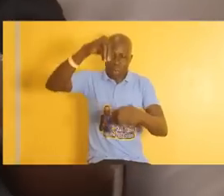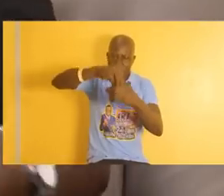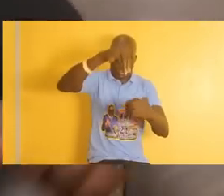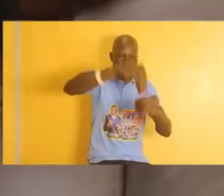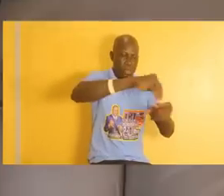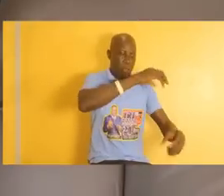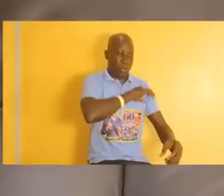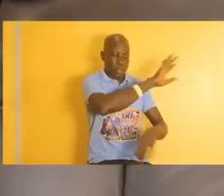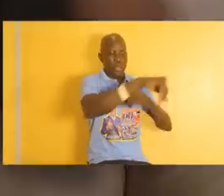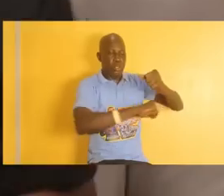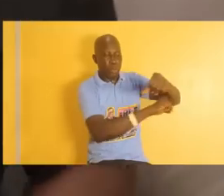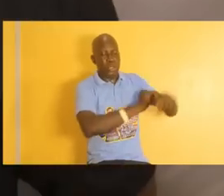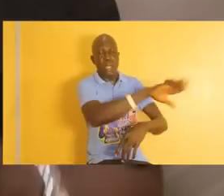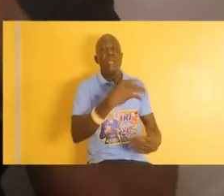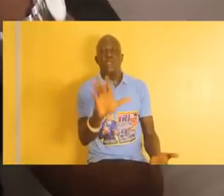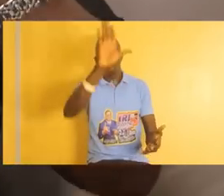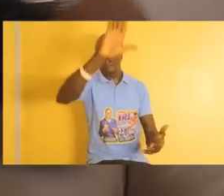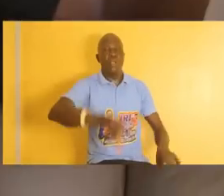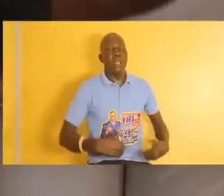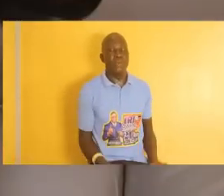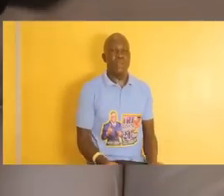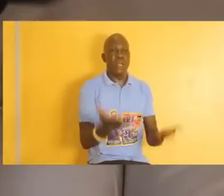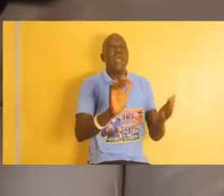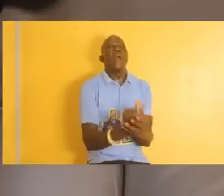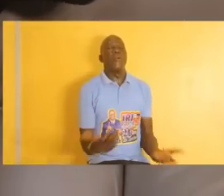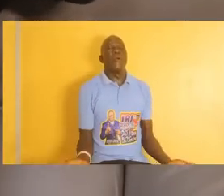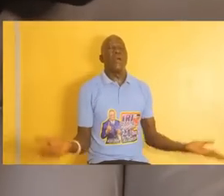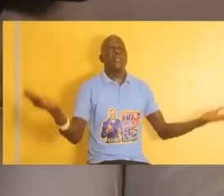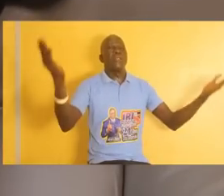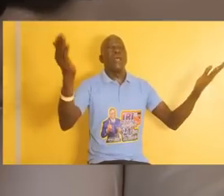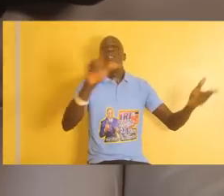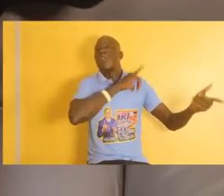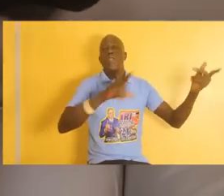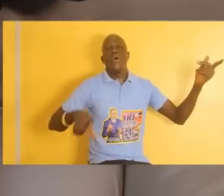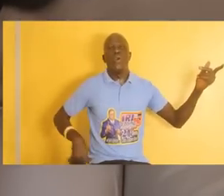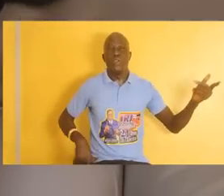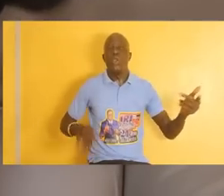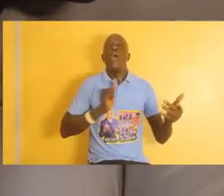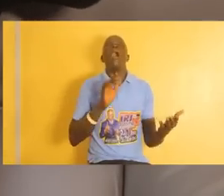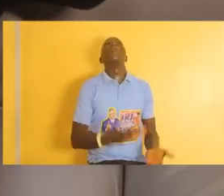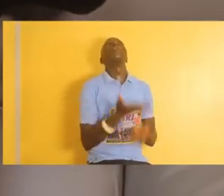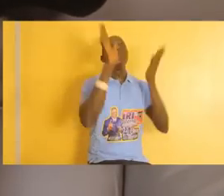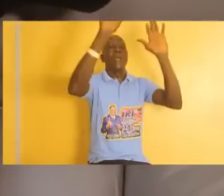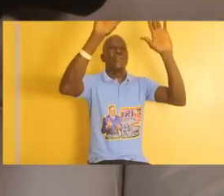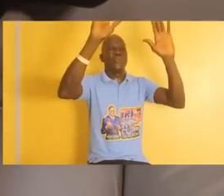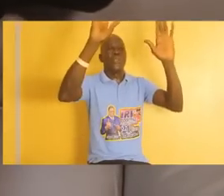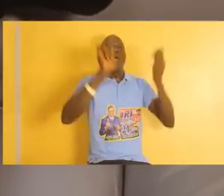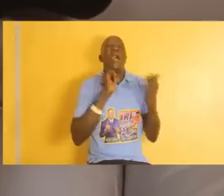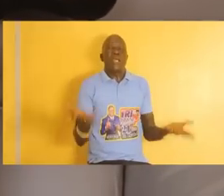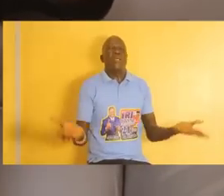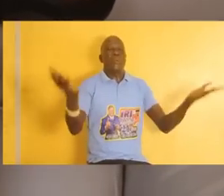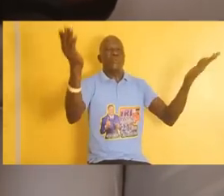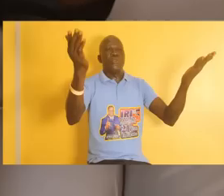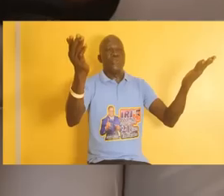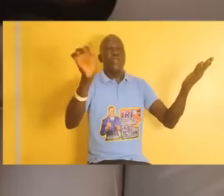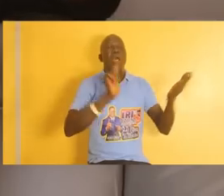God. Oh my God. Oh my God. Oh my God. Oh my God. Oh my God. Oh my God. Oh my God. Oh my God. Oh my God. Oh my God. Oh my God. Oh my God. Oh my God. Oh my God. Oh my God. Oh my God. Oh my God. Oh my God. Oh my God. Oh my